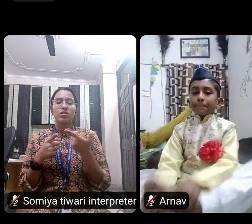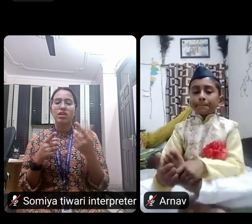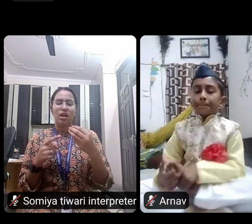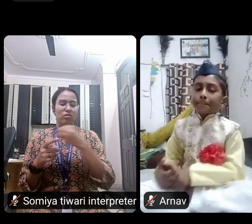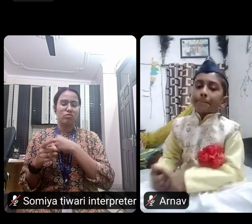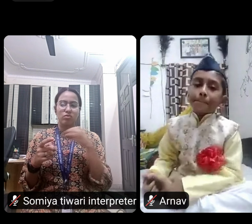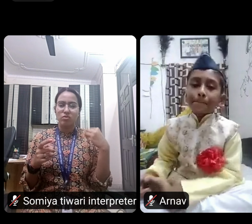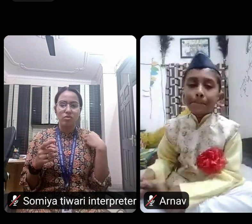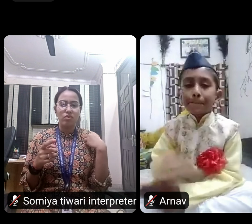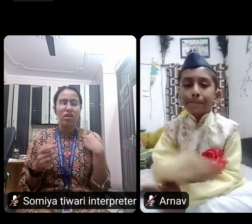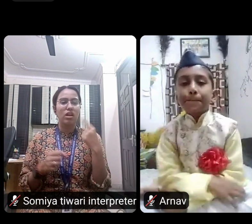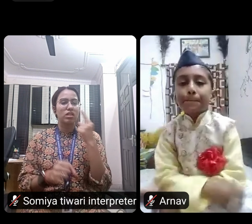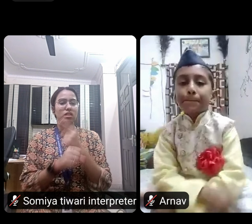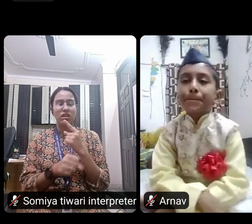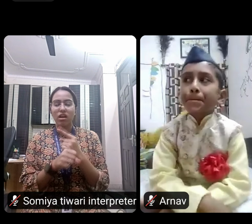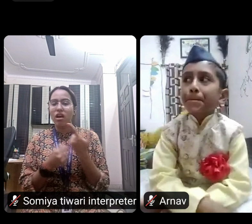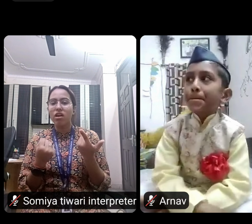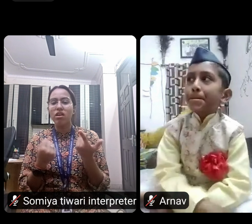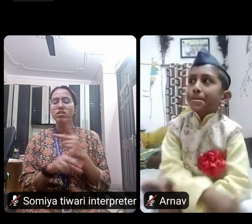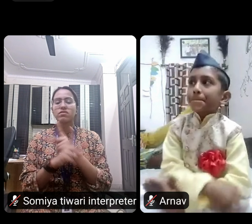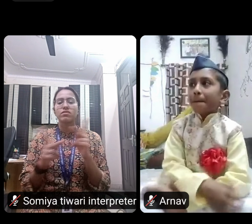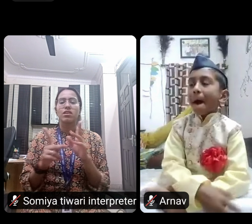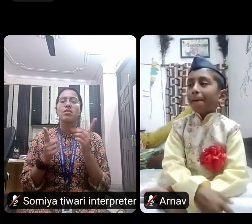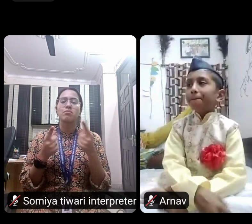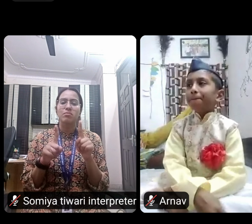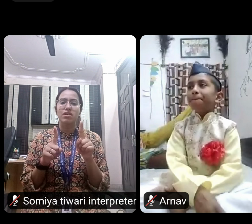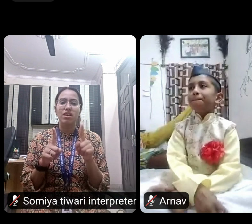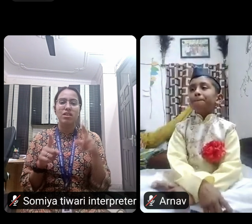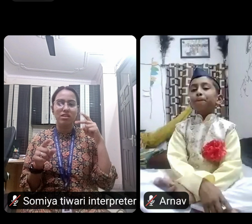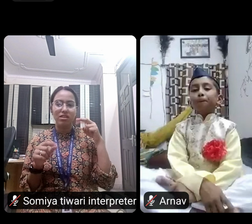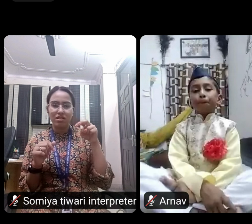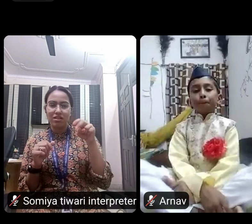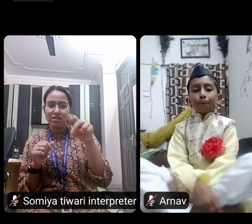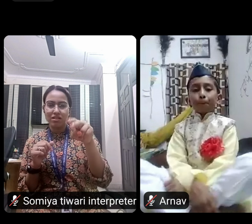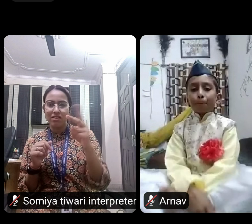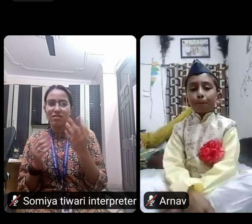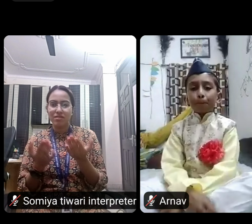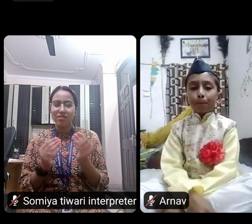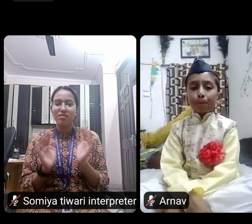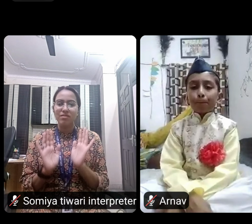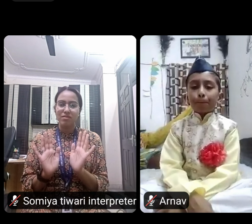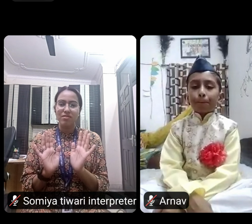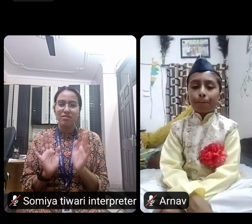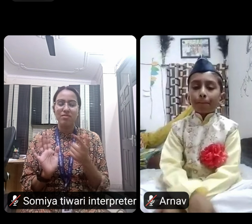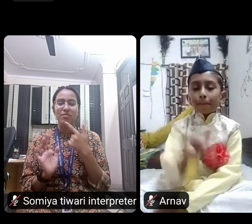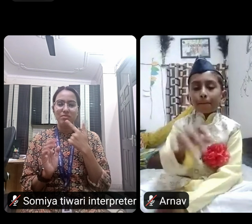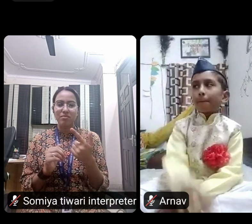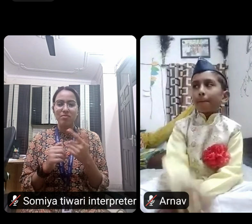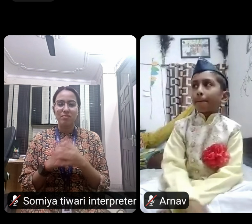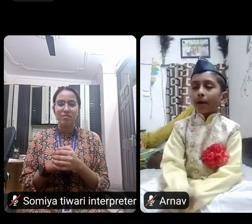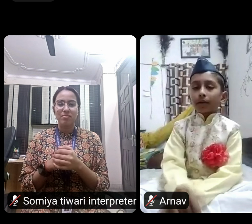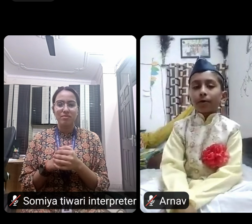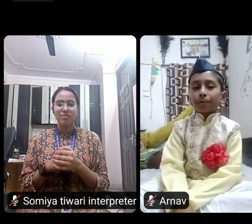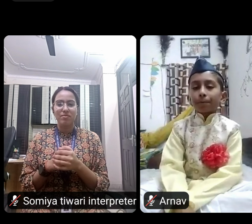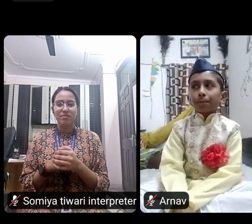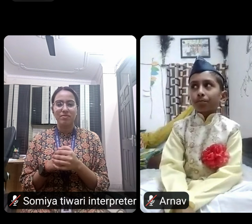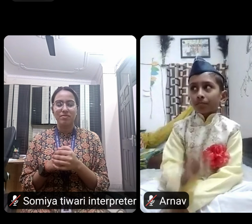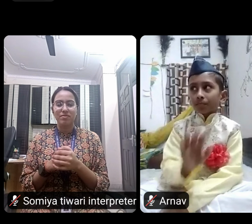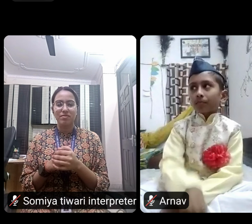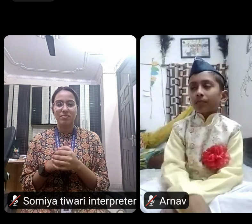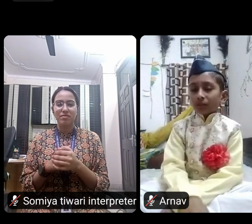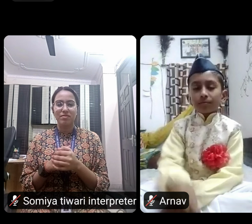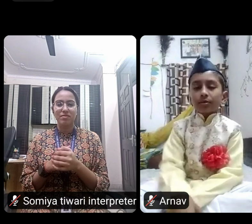नहीं बनाना है, बट इंजीनियर डॉक्टर के साथ चल के तो चल सकती है, चलना तो पॉसिबल हर लोगों को है,